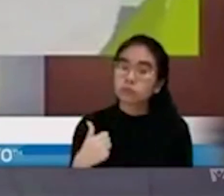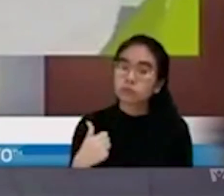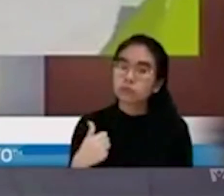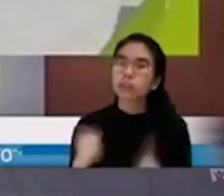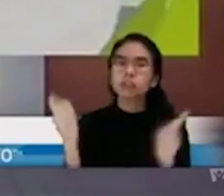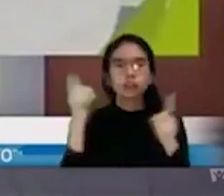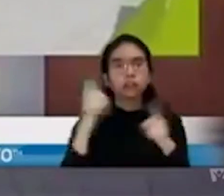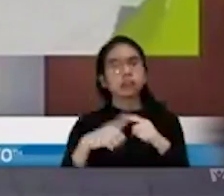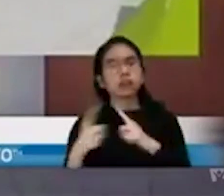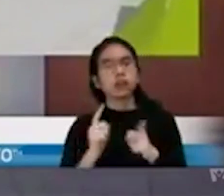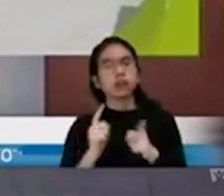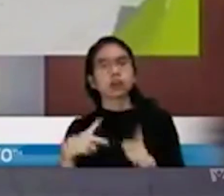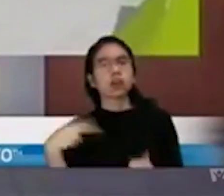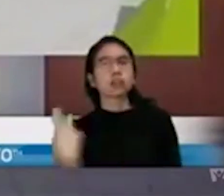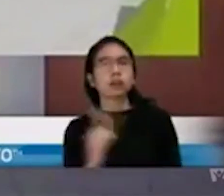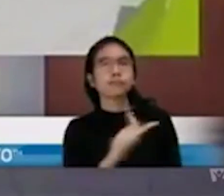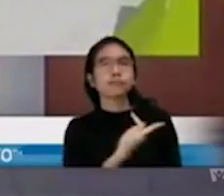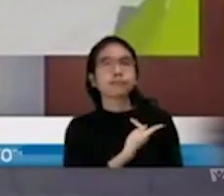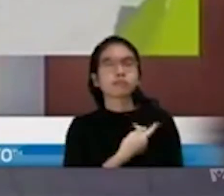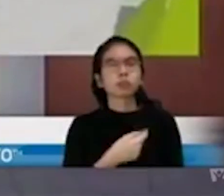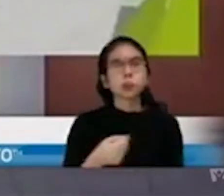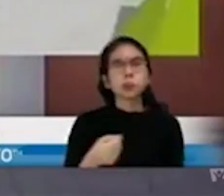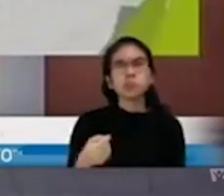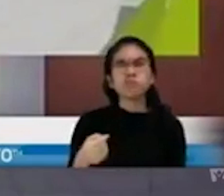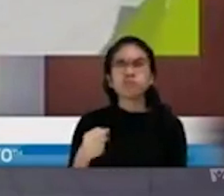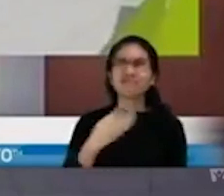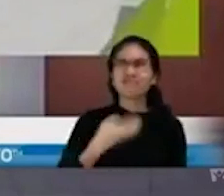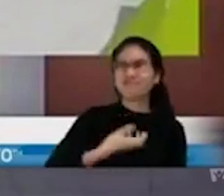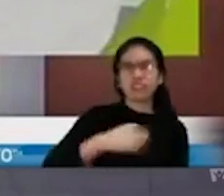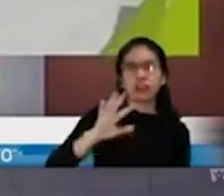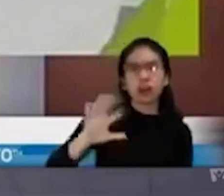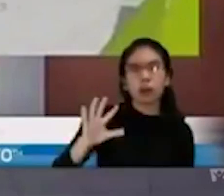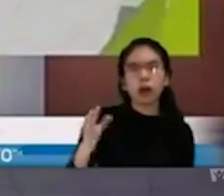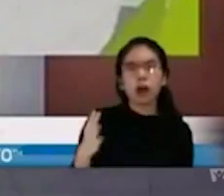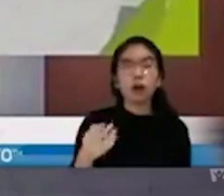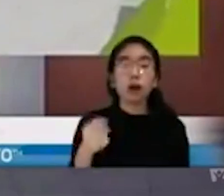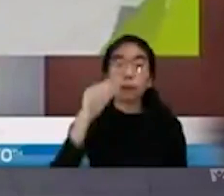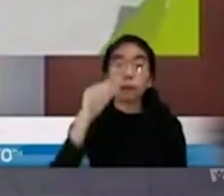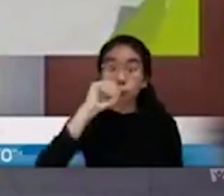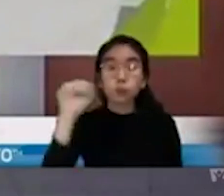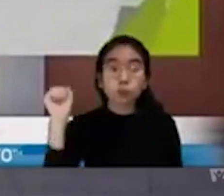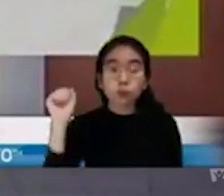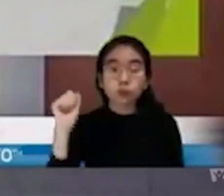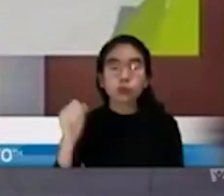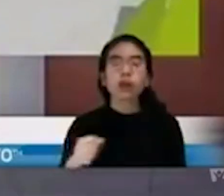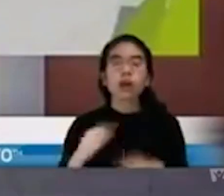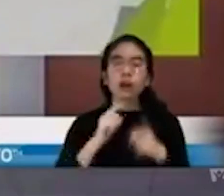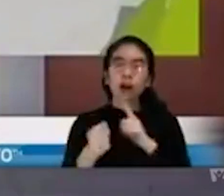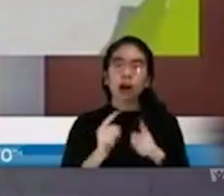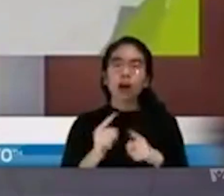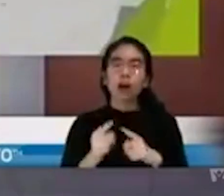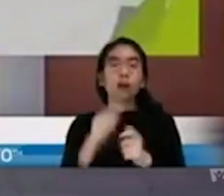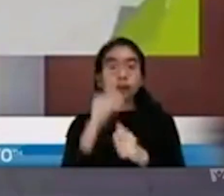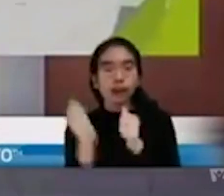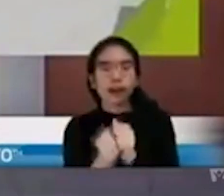makan garam, nanti rasa haus itu akan ada. Jadi garam bisa membuat